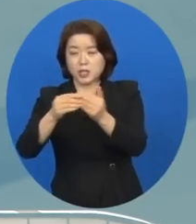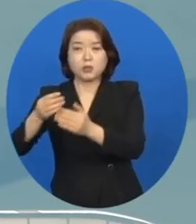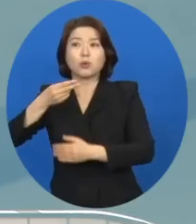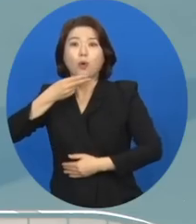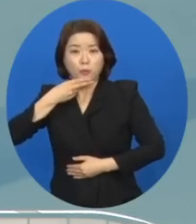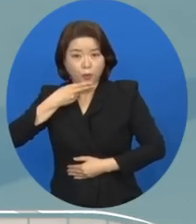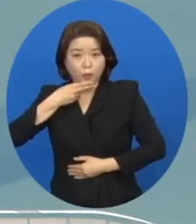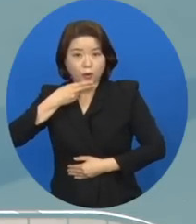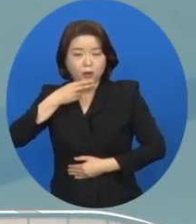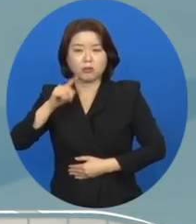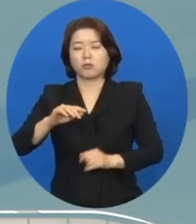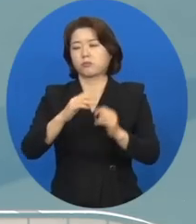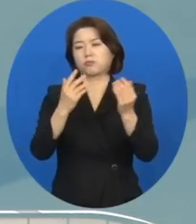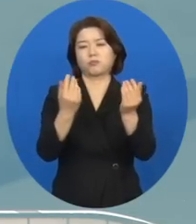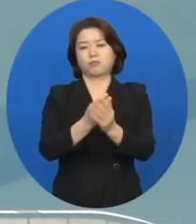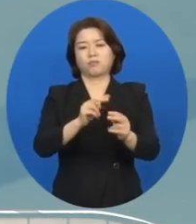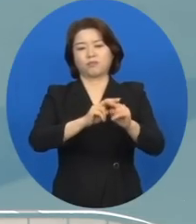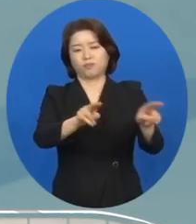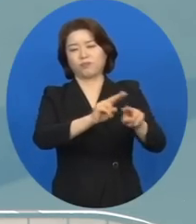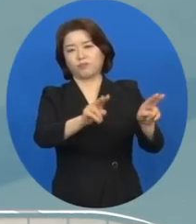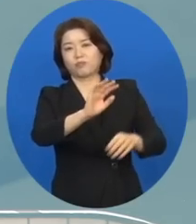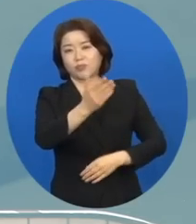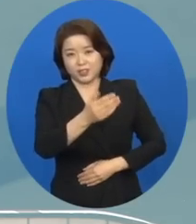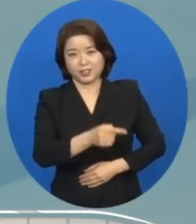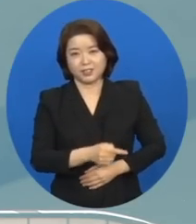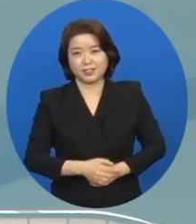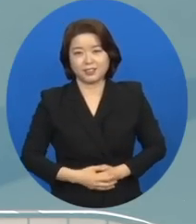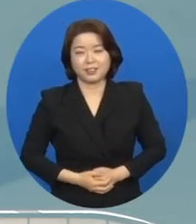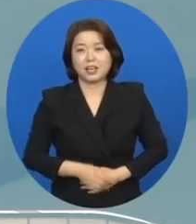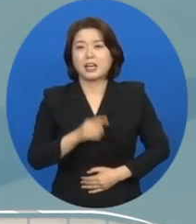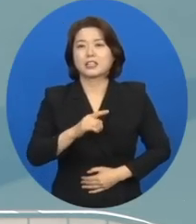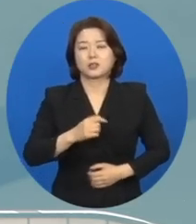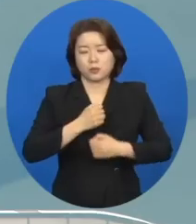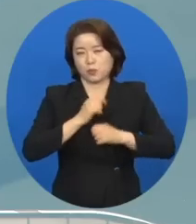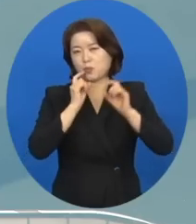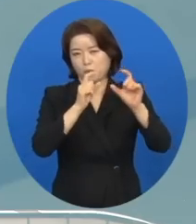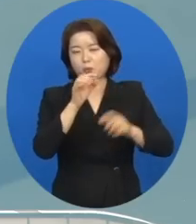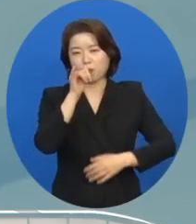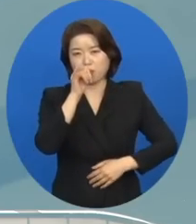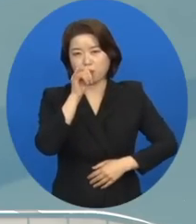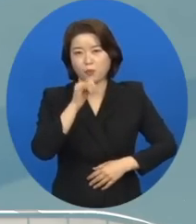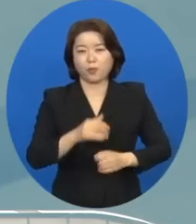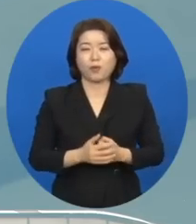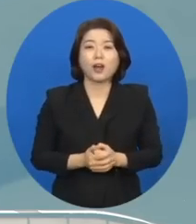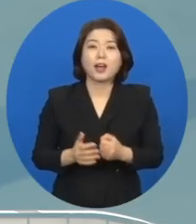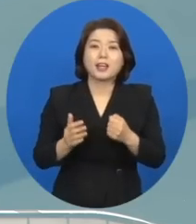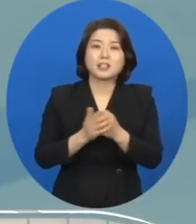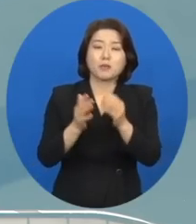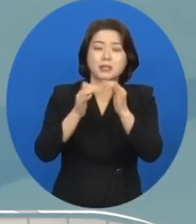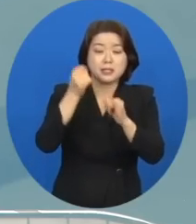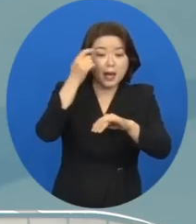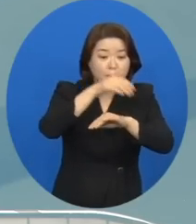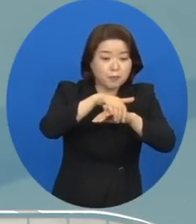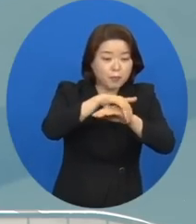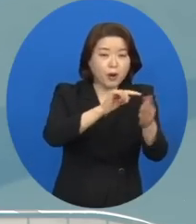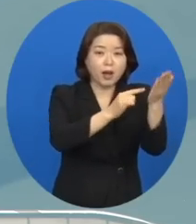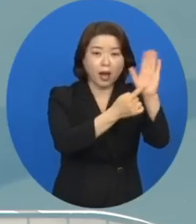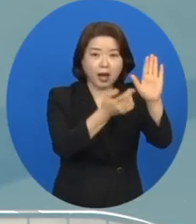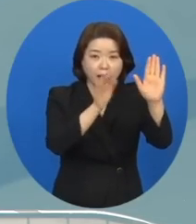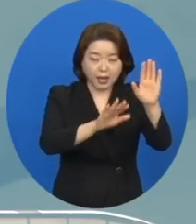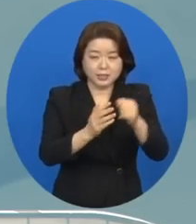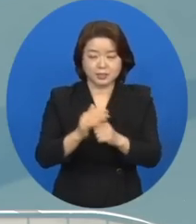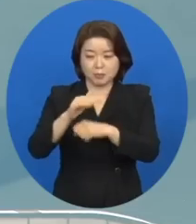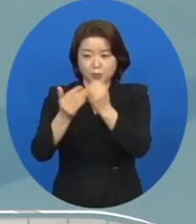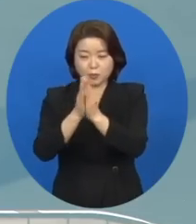아니하시면 완전히 무효가 될 수 있어요. 그것을 경고하고 있습니다. 그래서 사람의 모략이 등장하지만 오늘 본문에